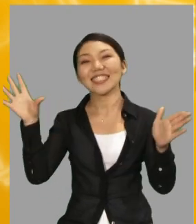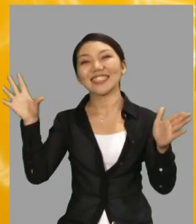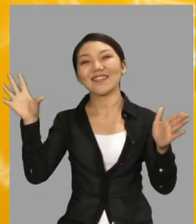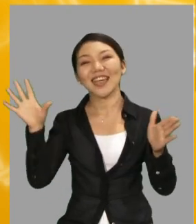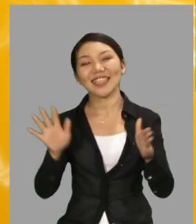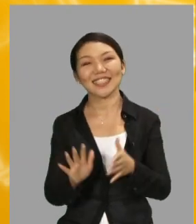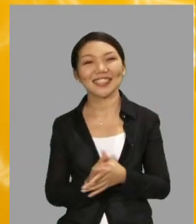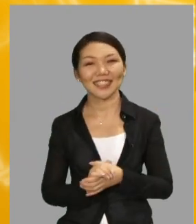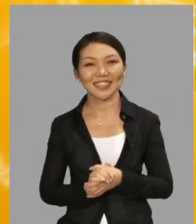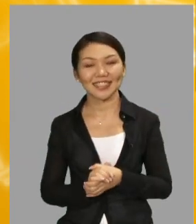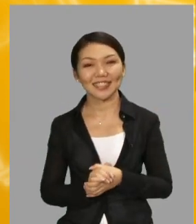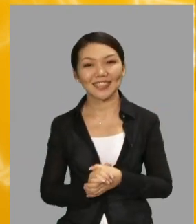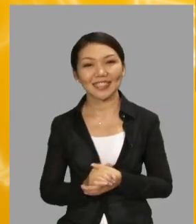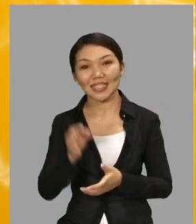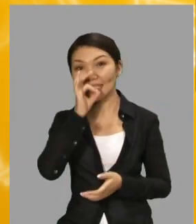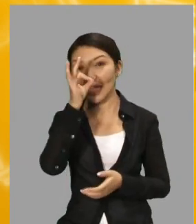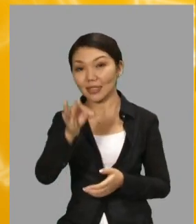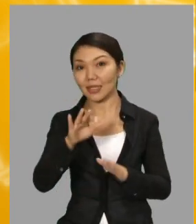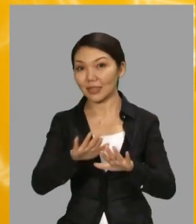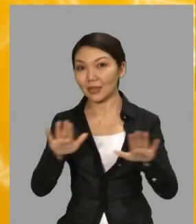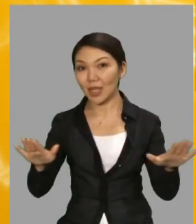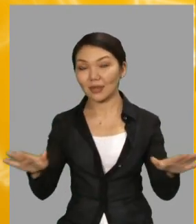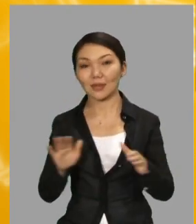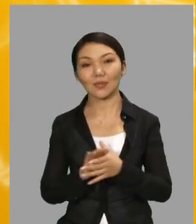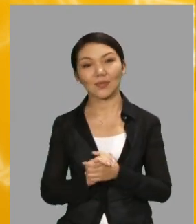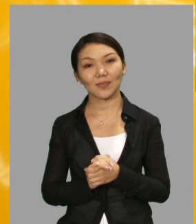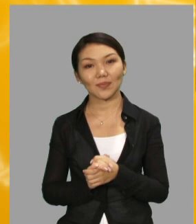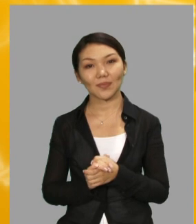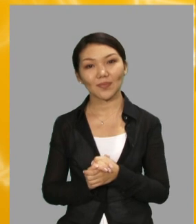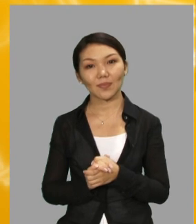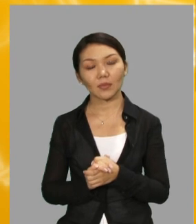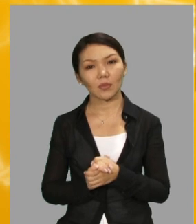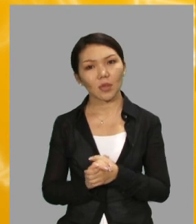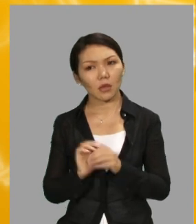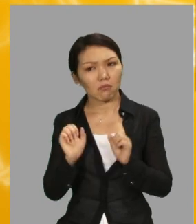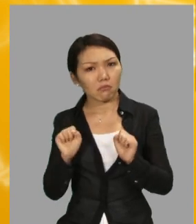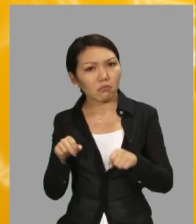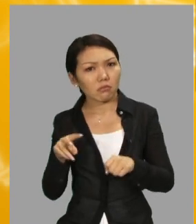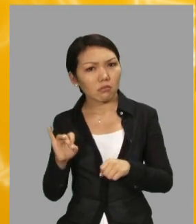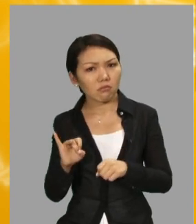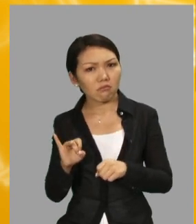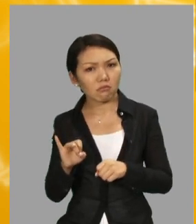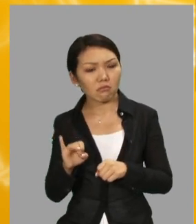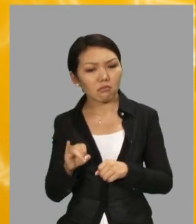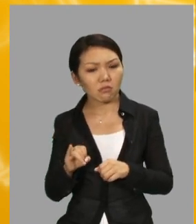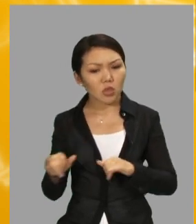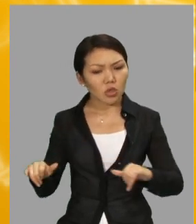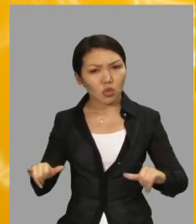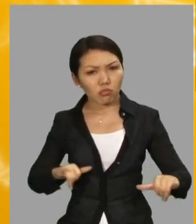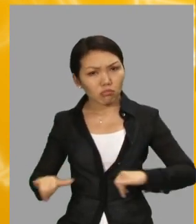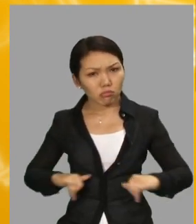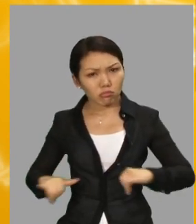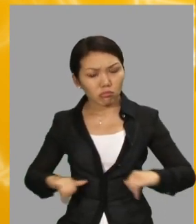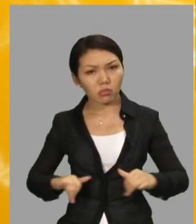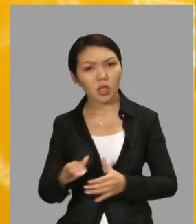электричество, сказали ребята. А можно ли баловаться с электричеством?